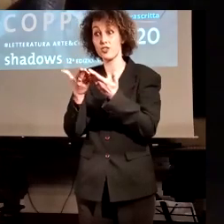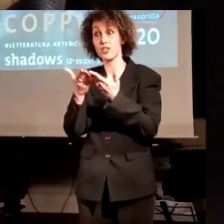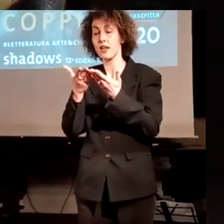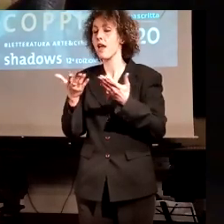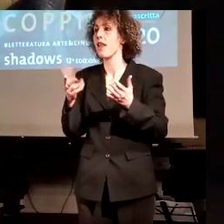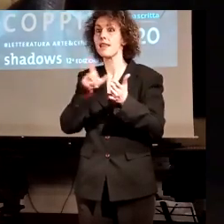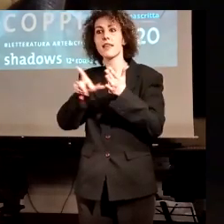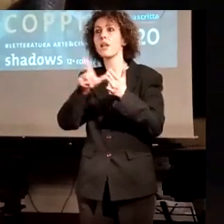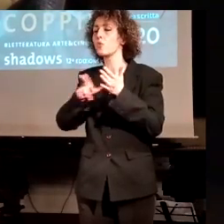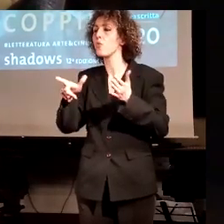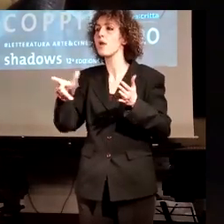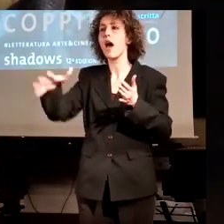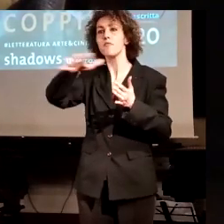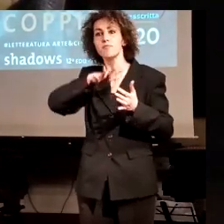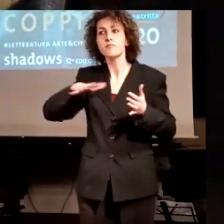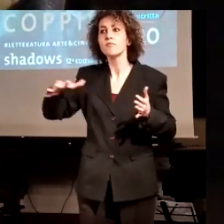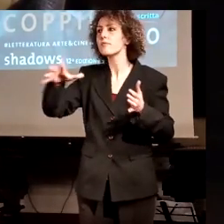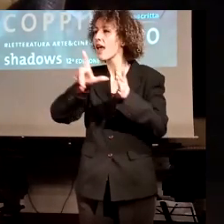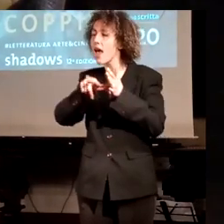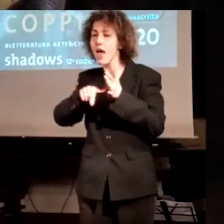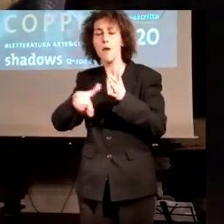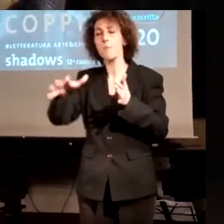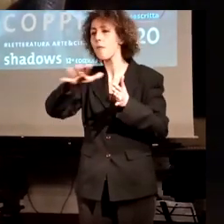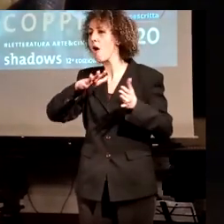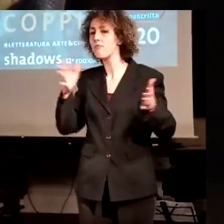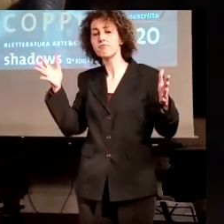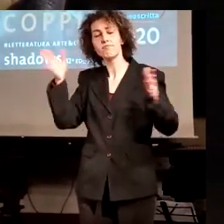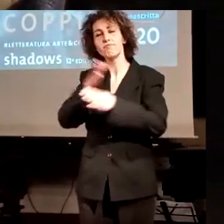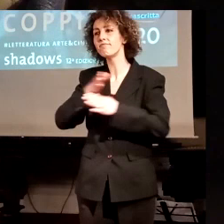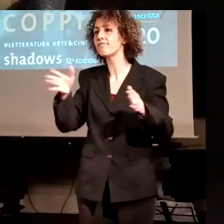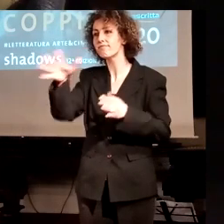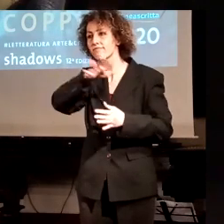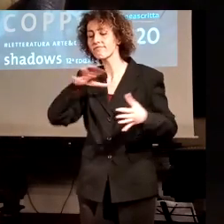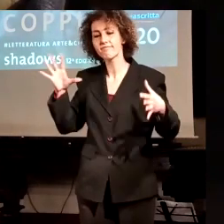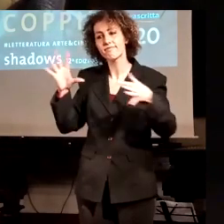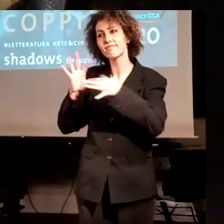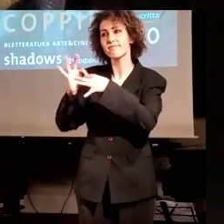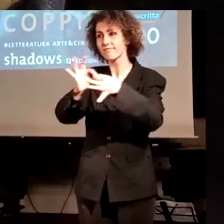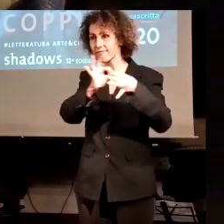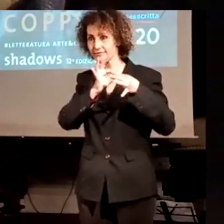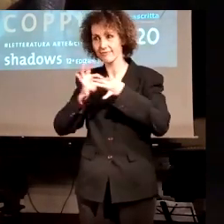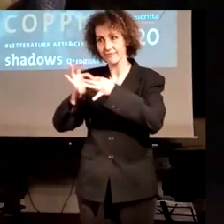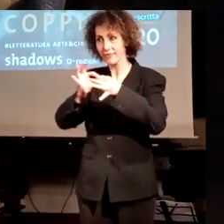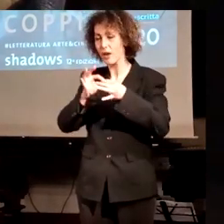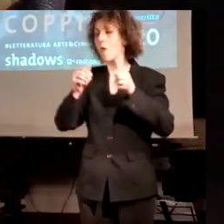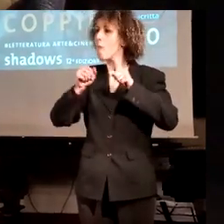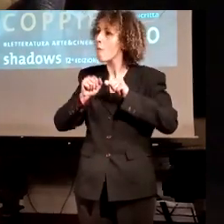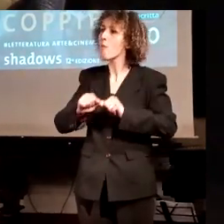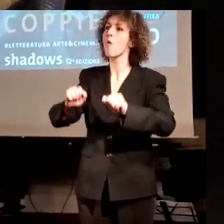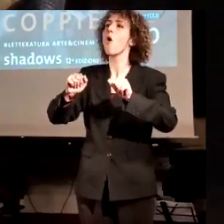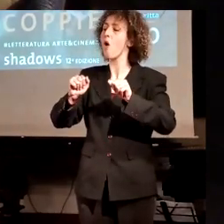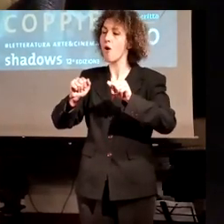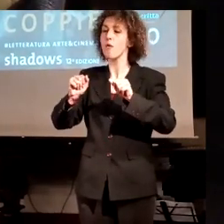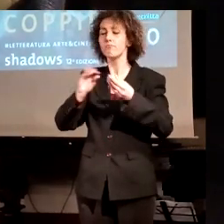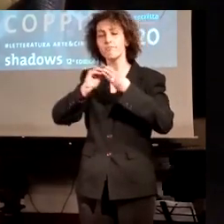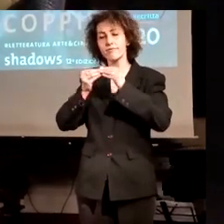di modo che in qualche modo un tema una risonanza un collegamento costruisca per noi un nuovo tipo di mappa un portolano